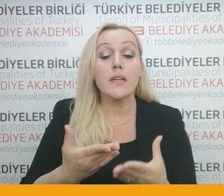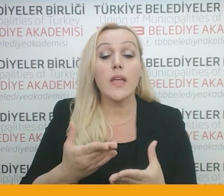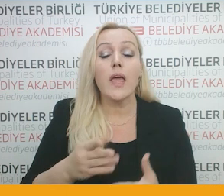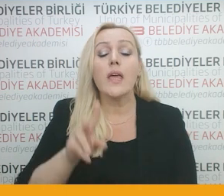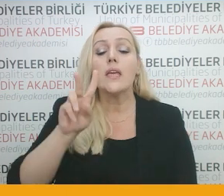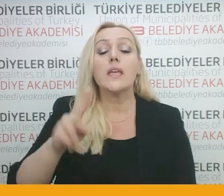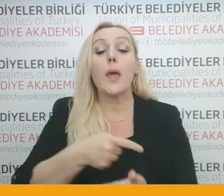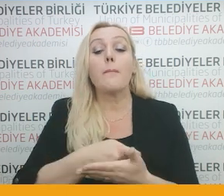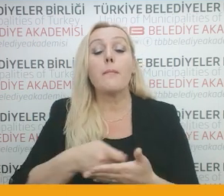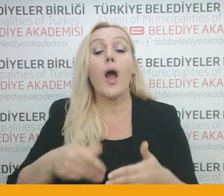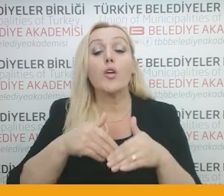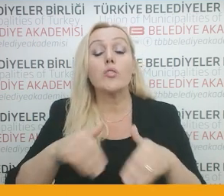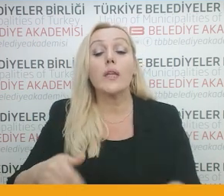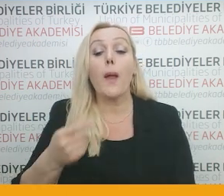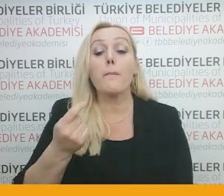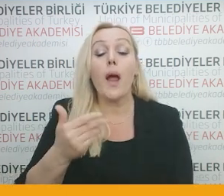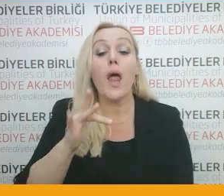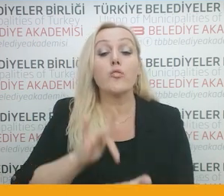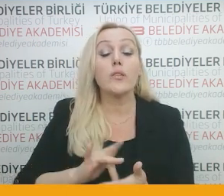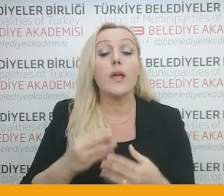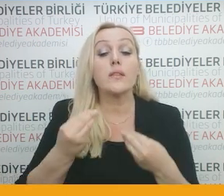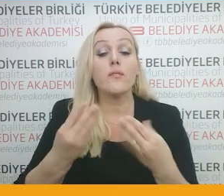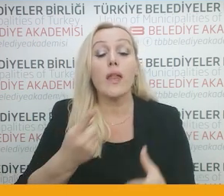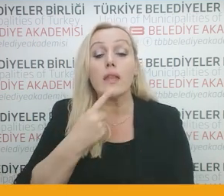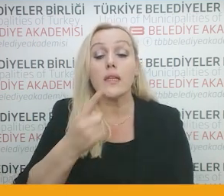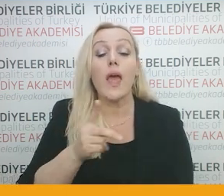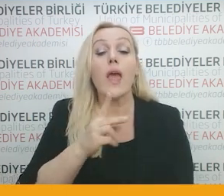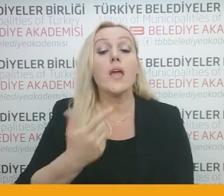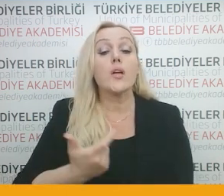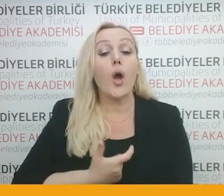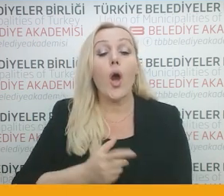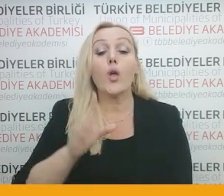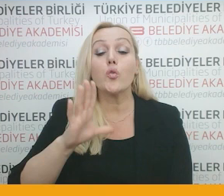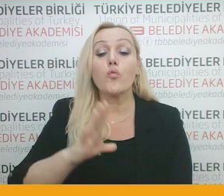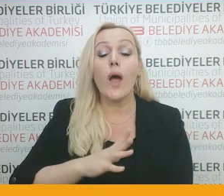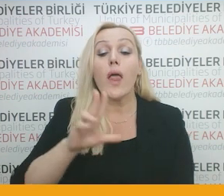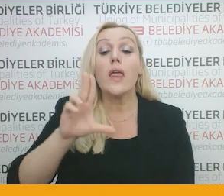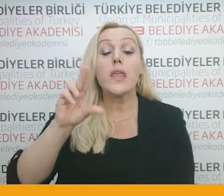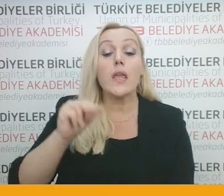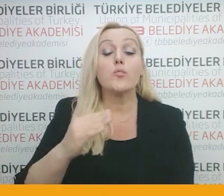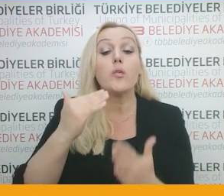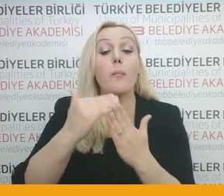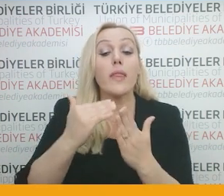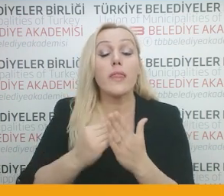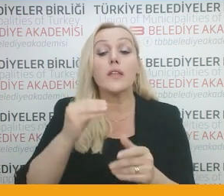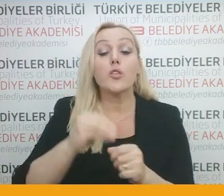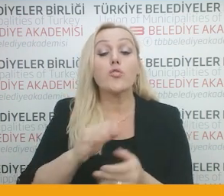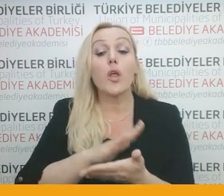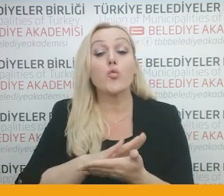katı kadar para cezası verilir diye bir hüküm var. Bu da 70. maddede düzenlenmiş.